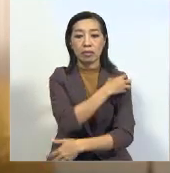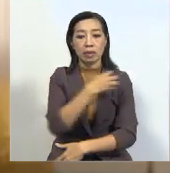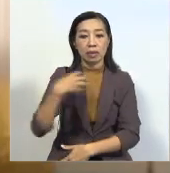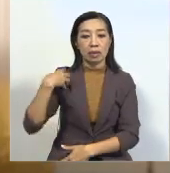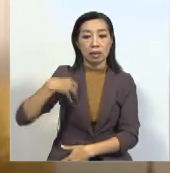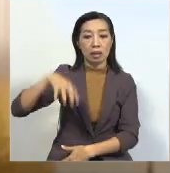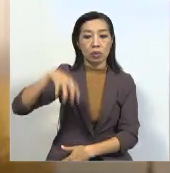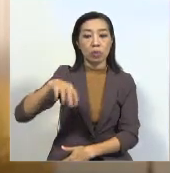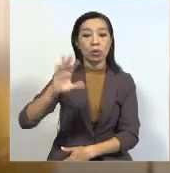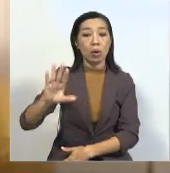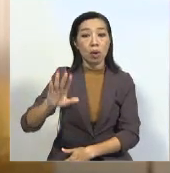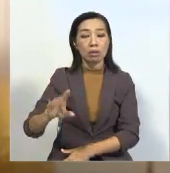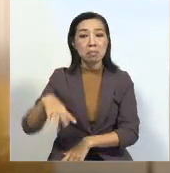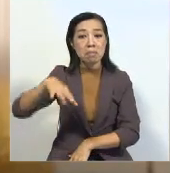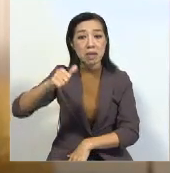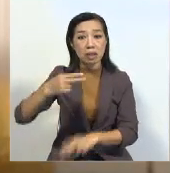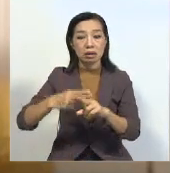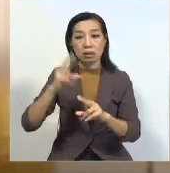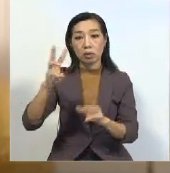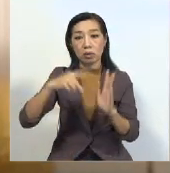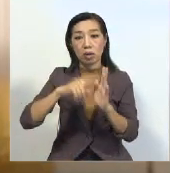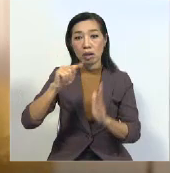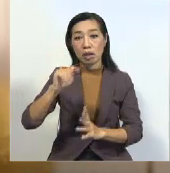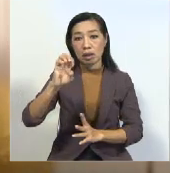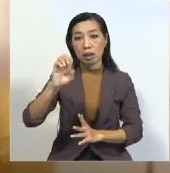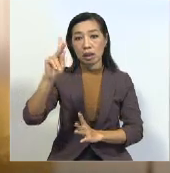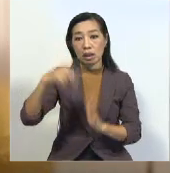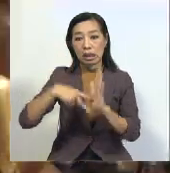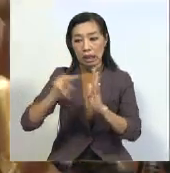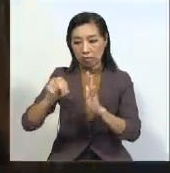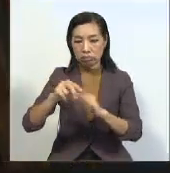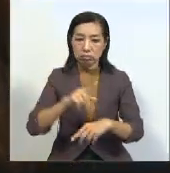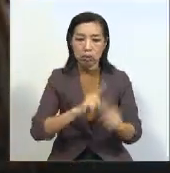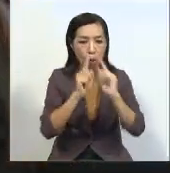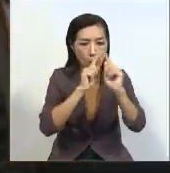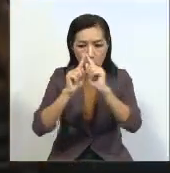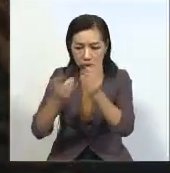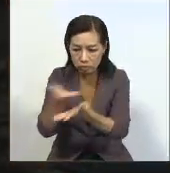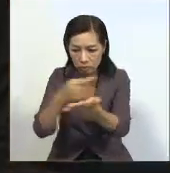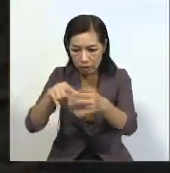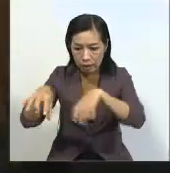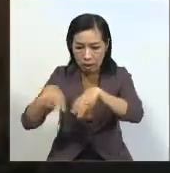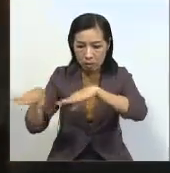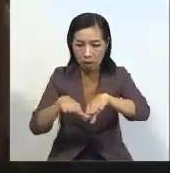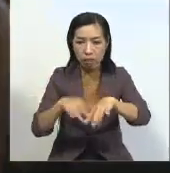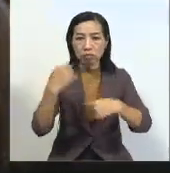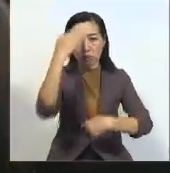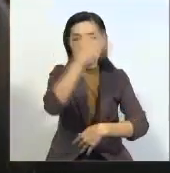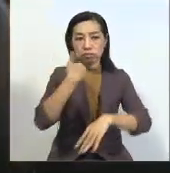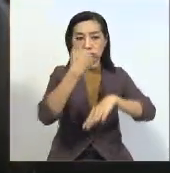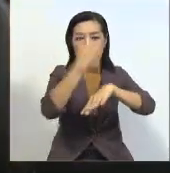ครสมณทูตวาติกันเพื่อเตรียมความพร้อมในโอกาสที่สมเด็จพระสันตะปาปาฟรังซิสเสด็จเยือนประเทศไทย